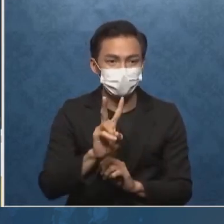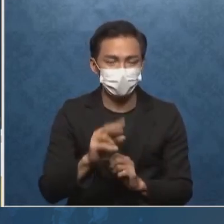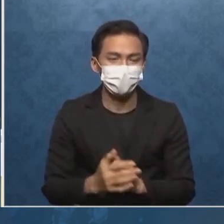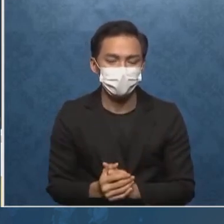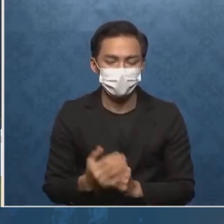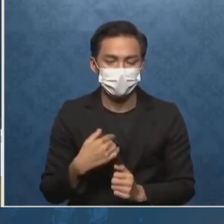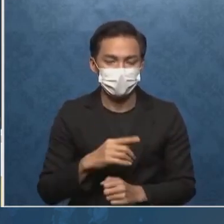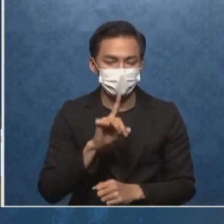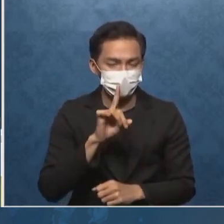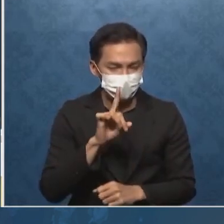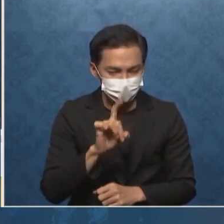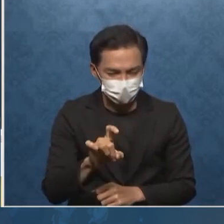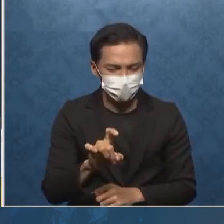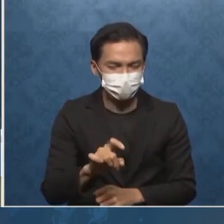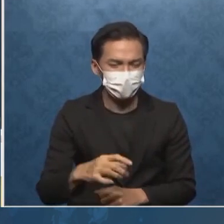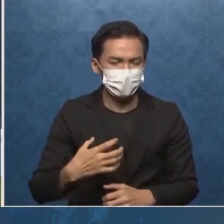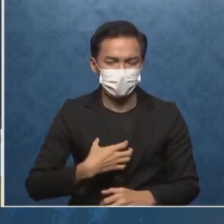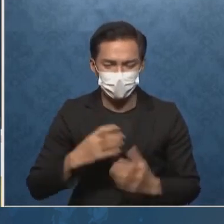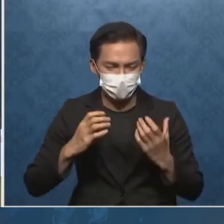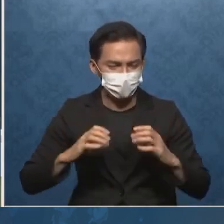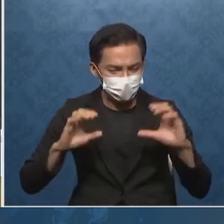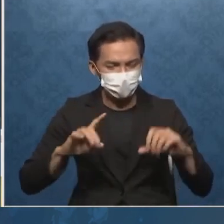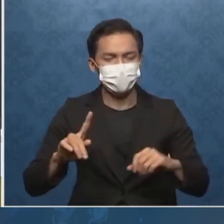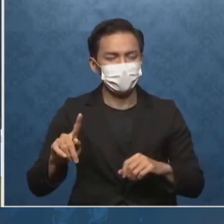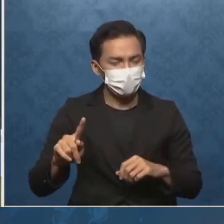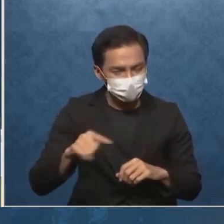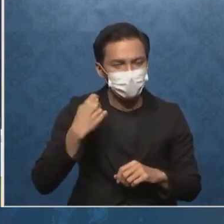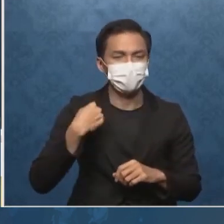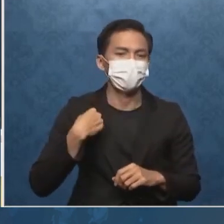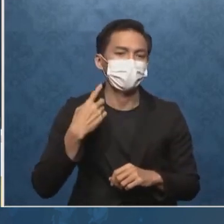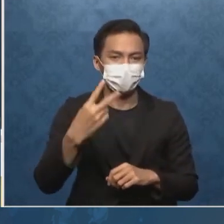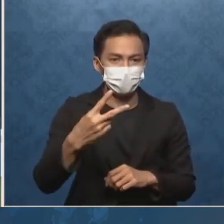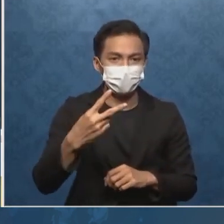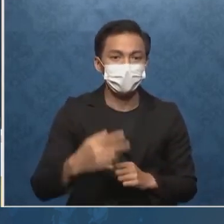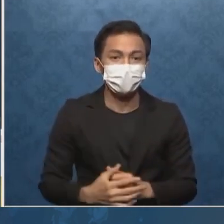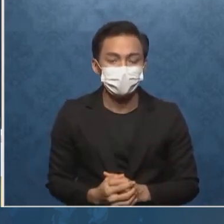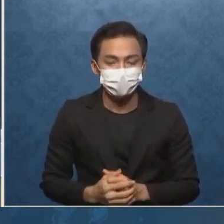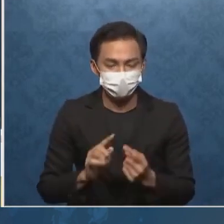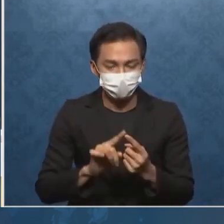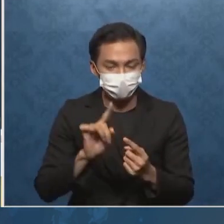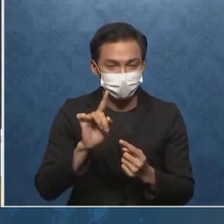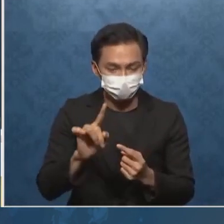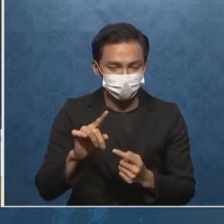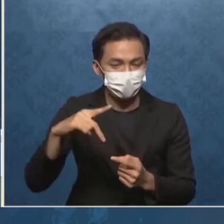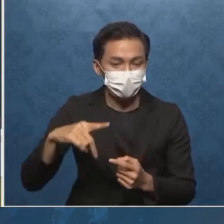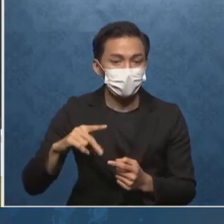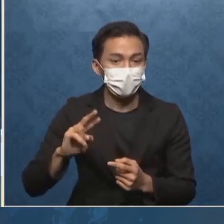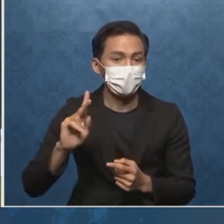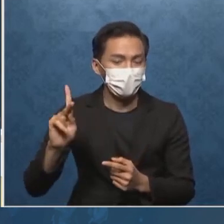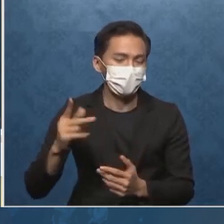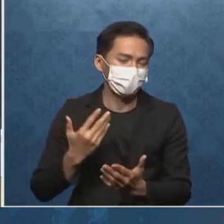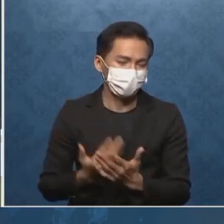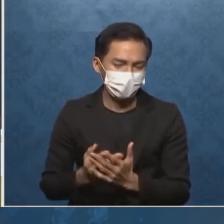ดังๆและให้รัฐบาลตอบผมให้ชัดๆนะครับ 2ประการประการที่หนึ่งทรแปล